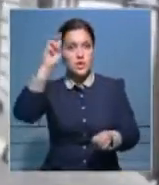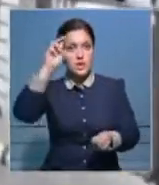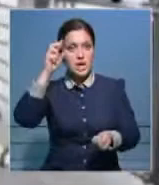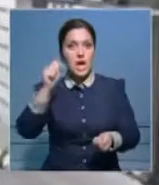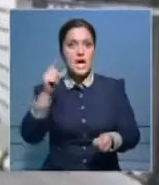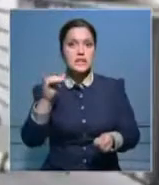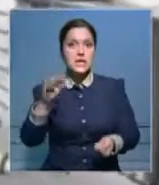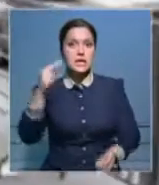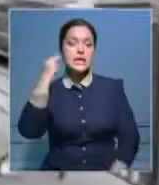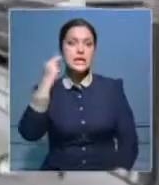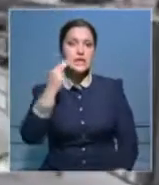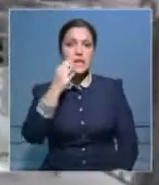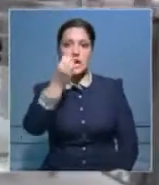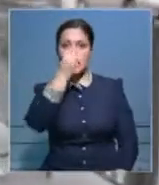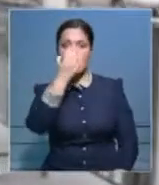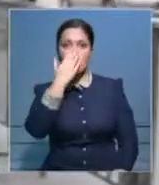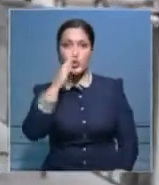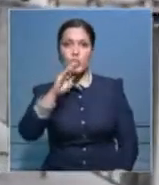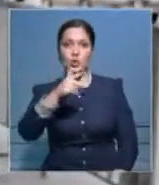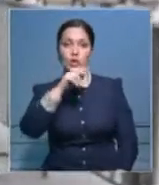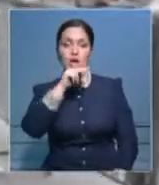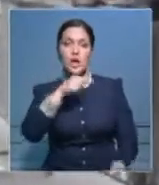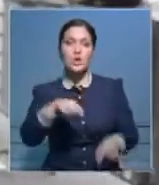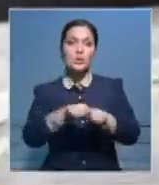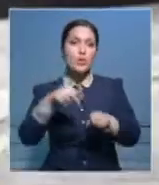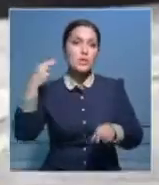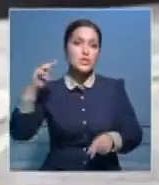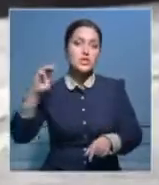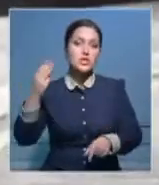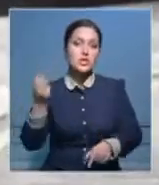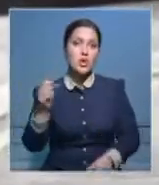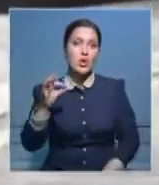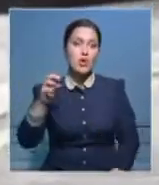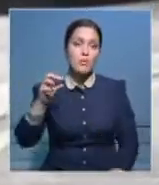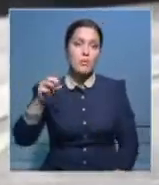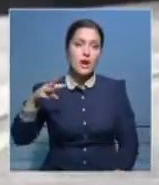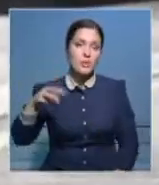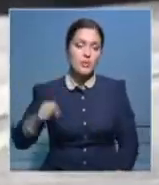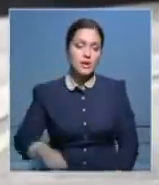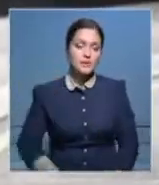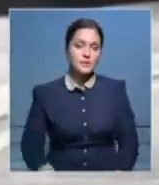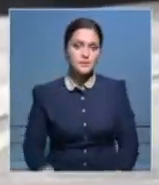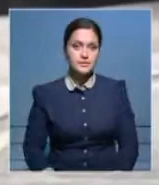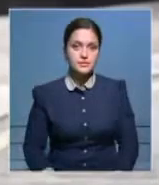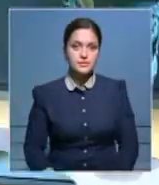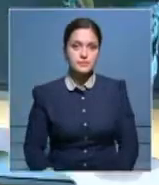Юго-Восточной Азии, Китая, Японии, Южной Кореи, а также президент США Барак Обама.